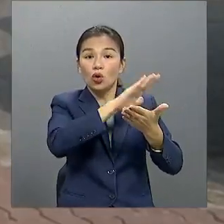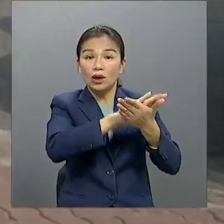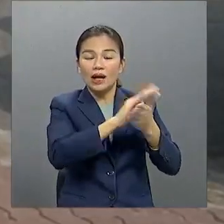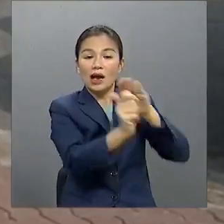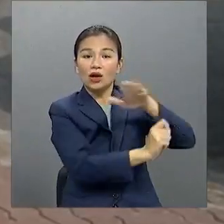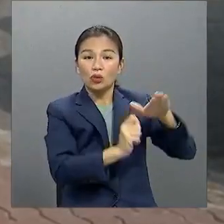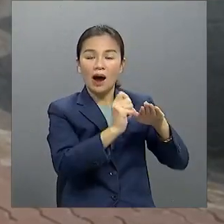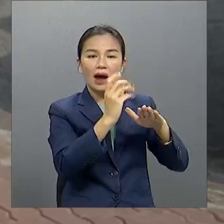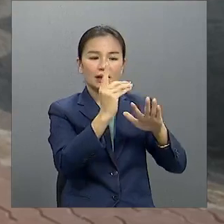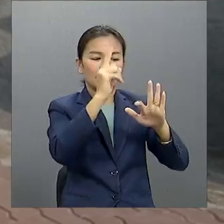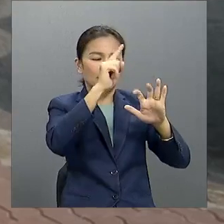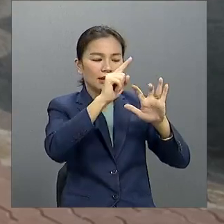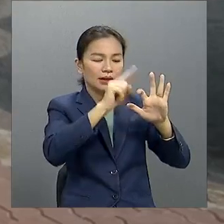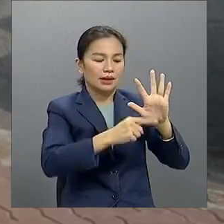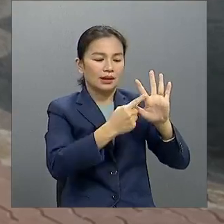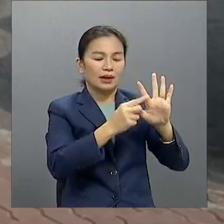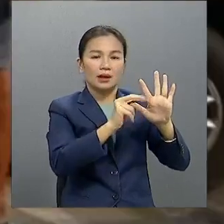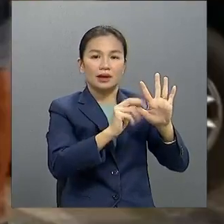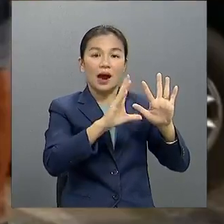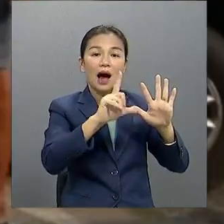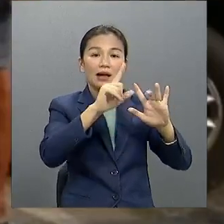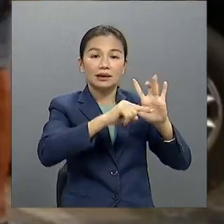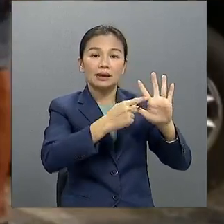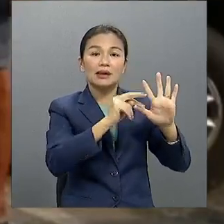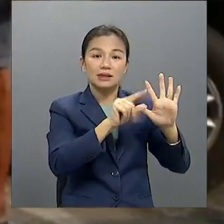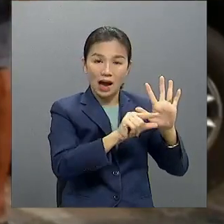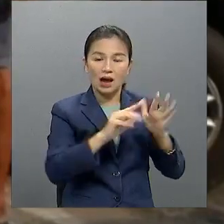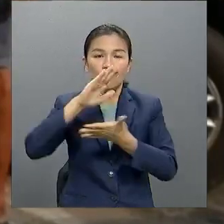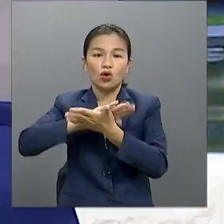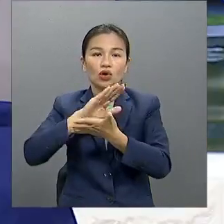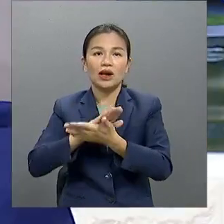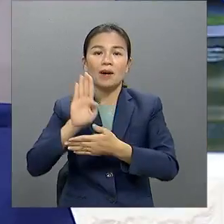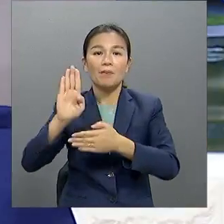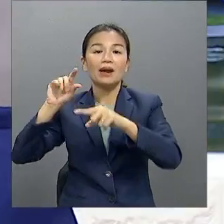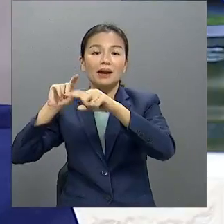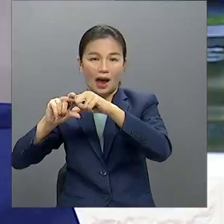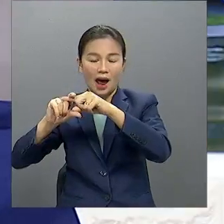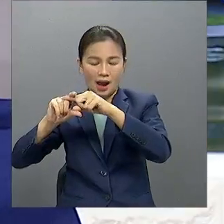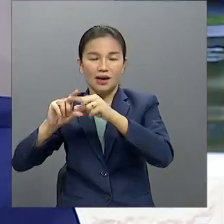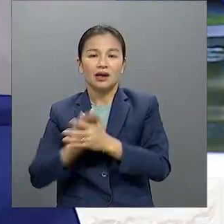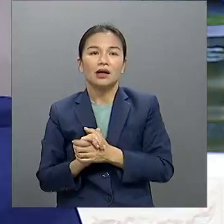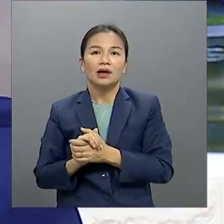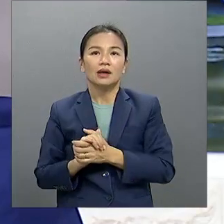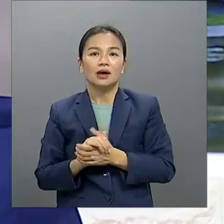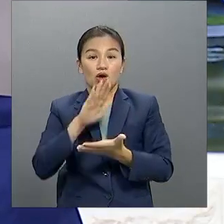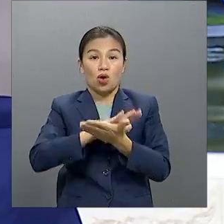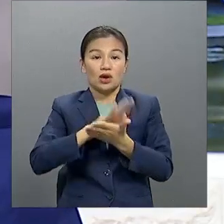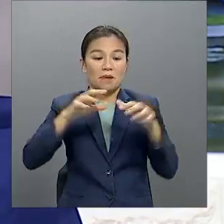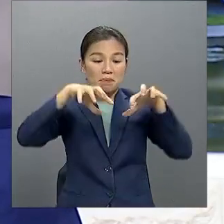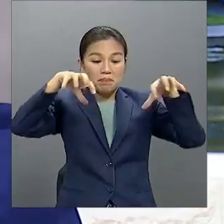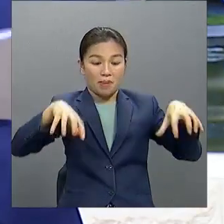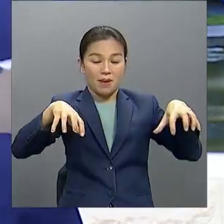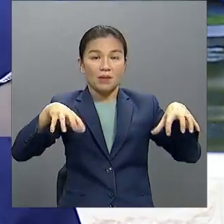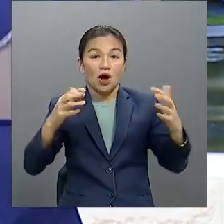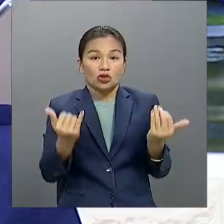รงเรียนบรรหารจำใสวิทยา3นะคะอ้าวล่าสุดนะทีมข่าวสอบถามไปยังท่านเรวัช